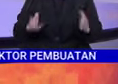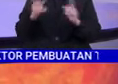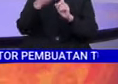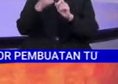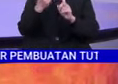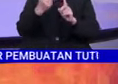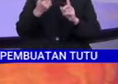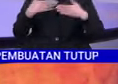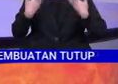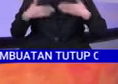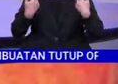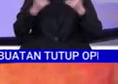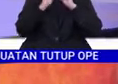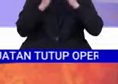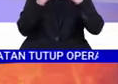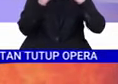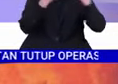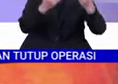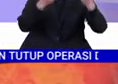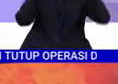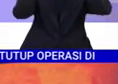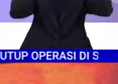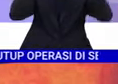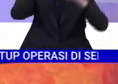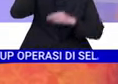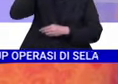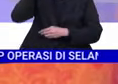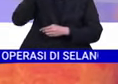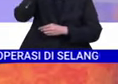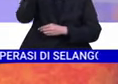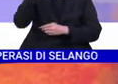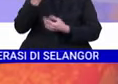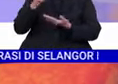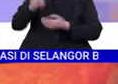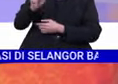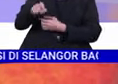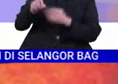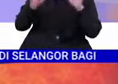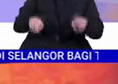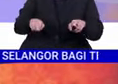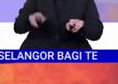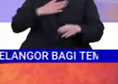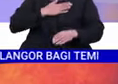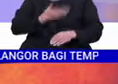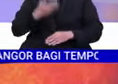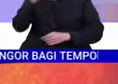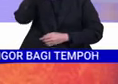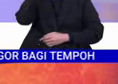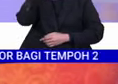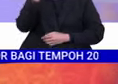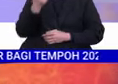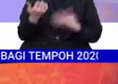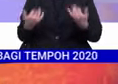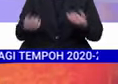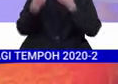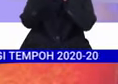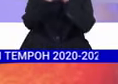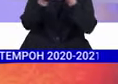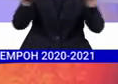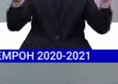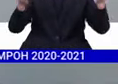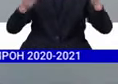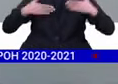berterima kasih kepada tosu Ismail Sabri aku yang prihatin akan keperluan rakyat MB hanya sesuatu pekabaran yang